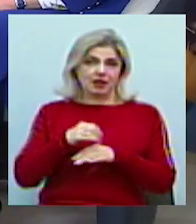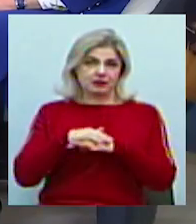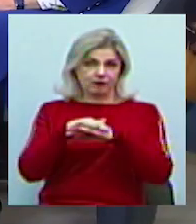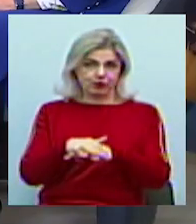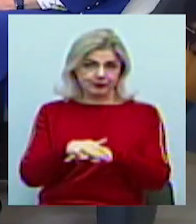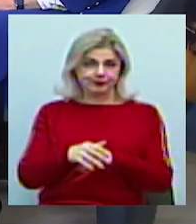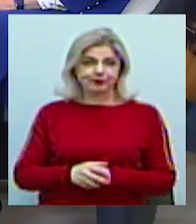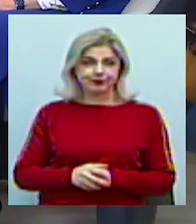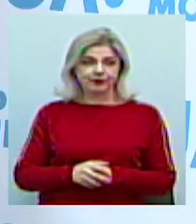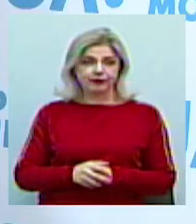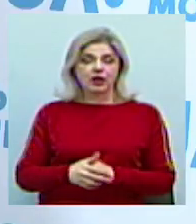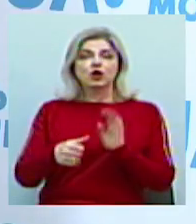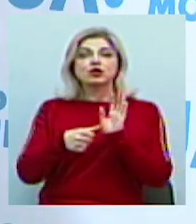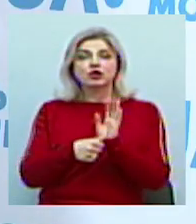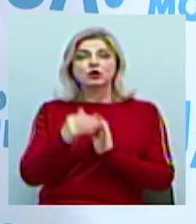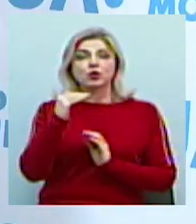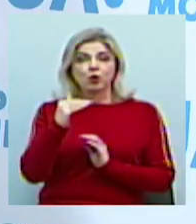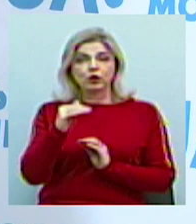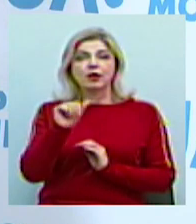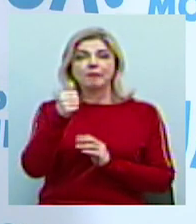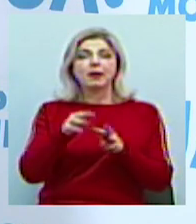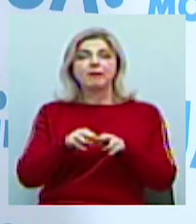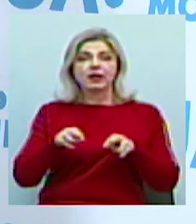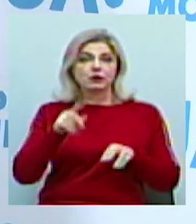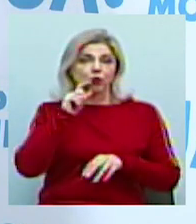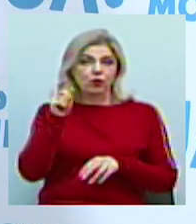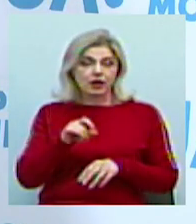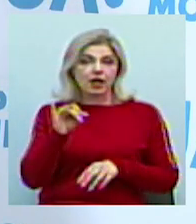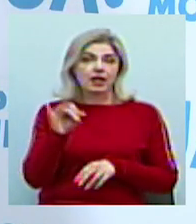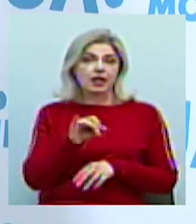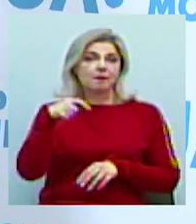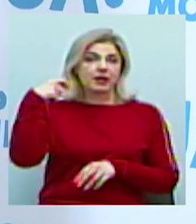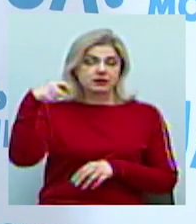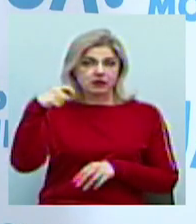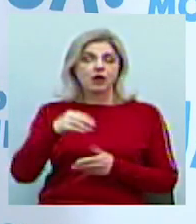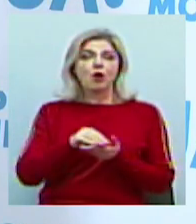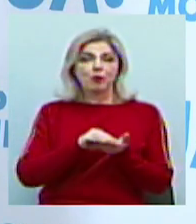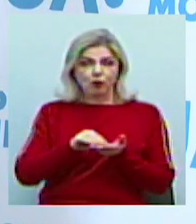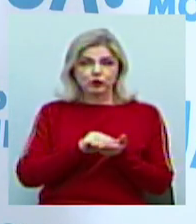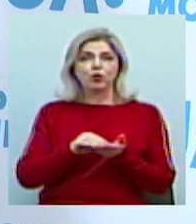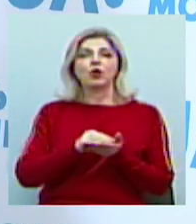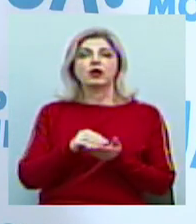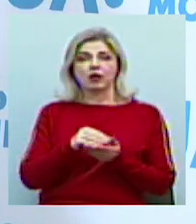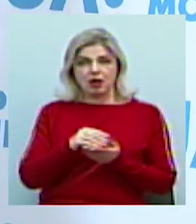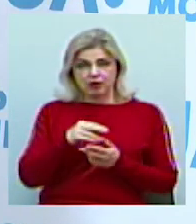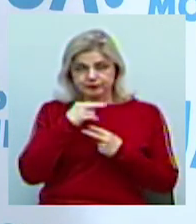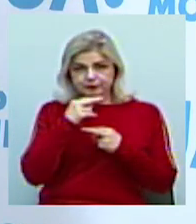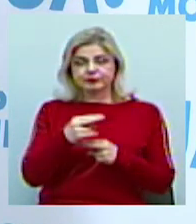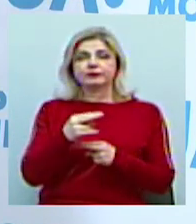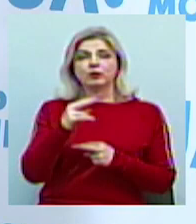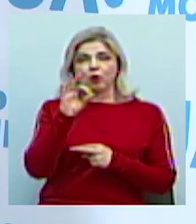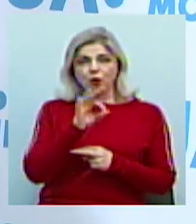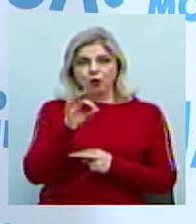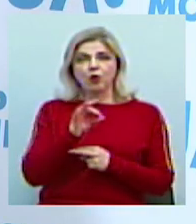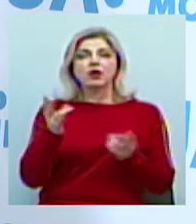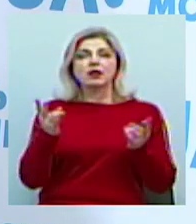лютого президент і прем'єр-міністр України знов підкреслили важливість впровадження монетизації субсидій. Будь